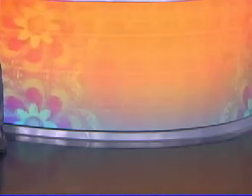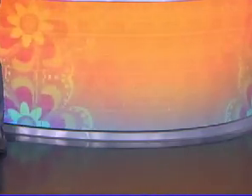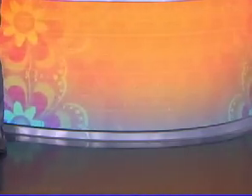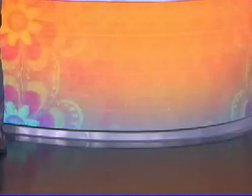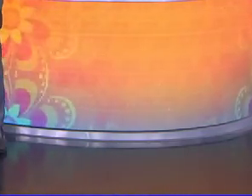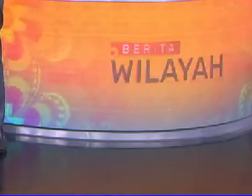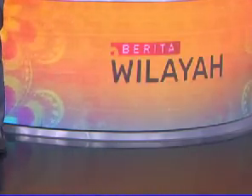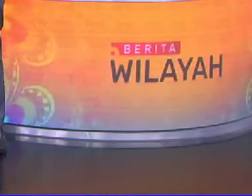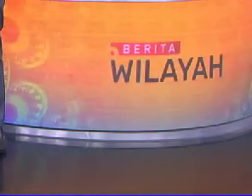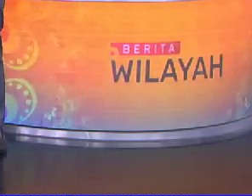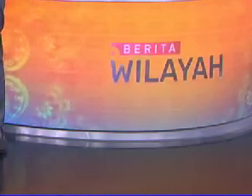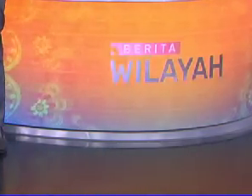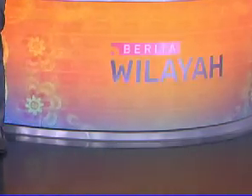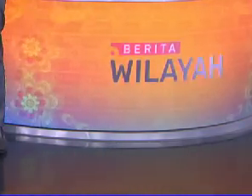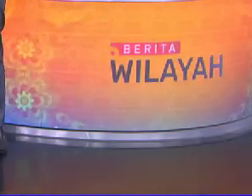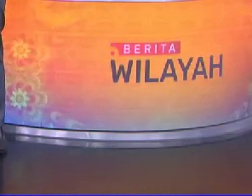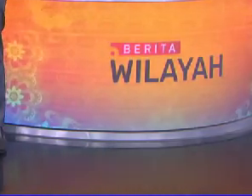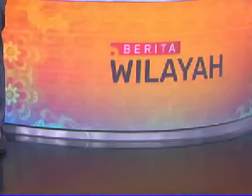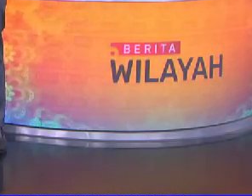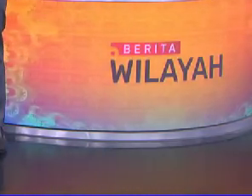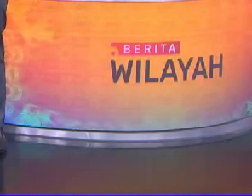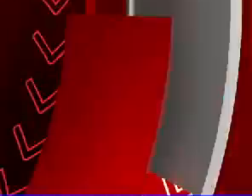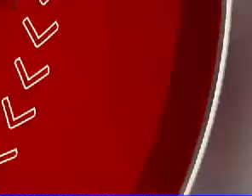ini terus Setia sejam bersama